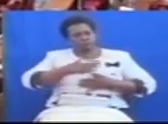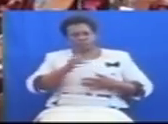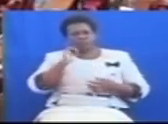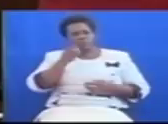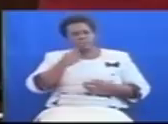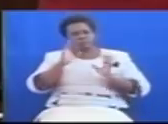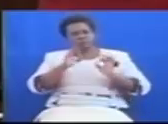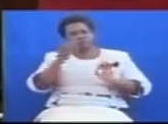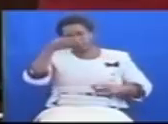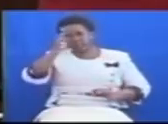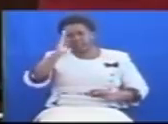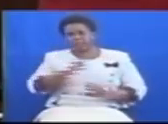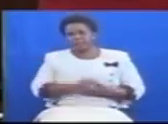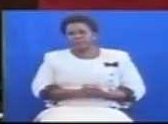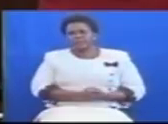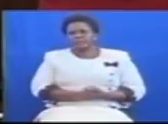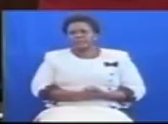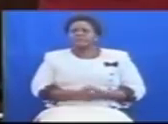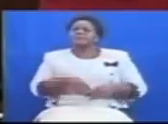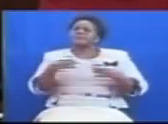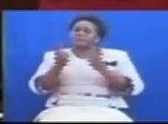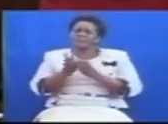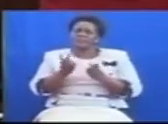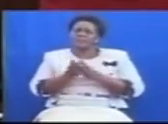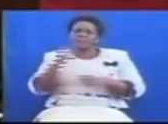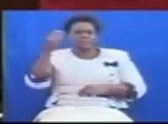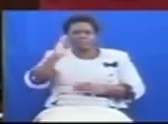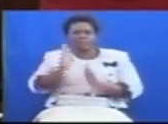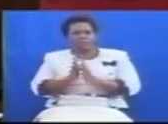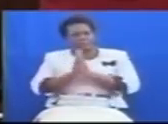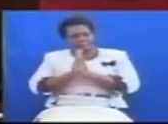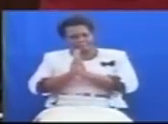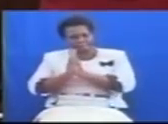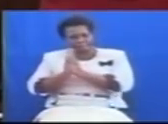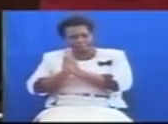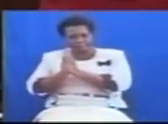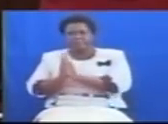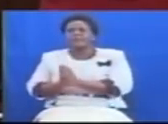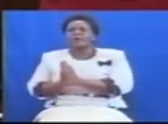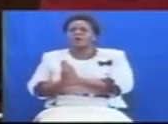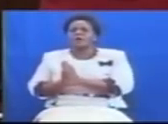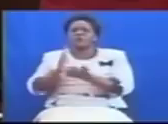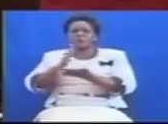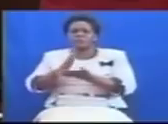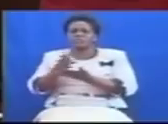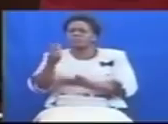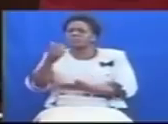Naibu Waziri. Naishukuru serikali kwa kutuletea